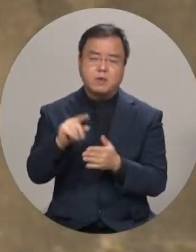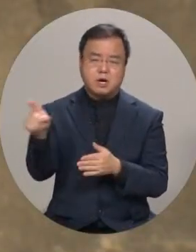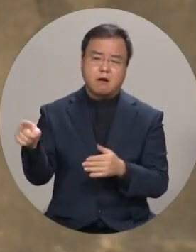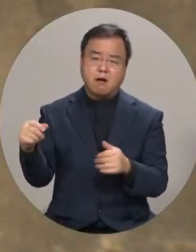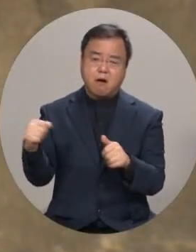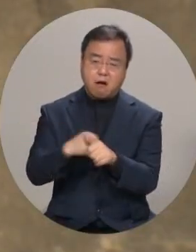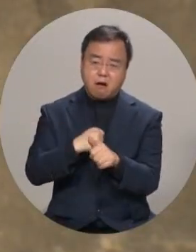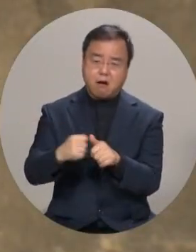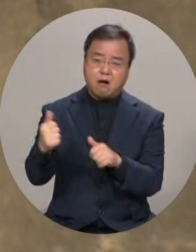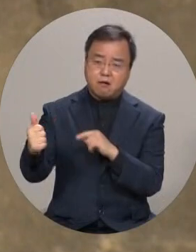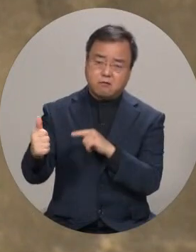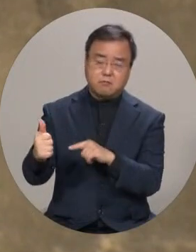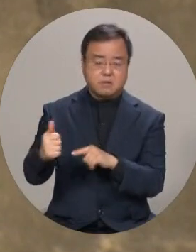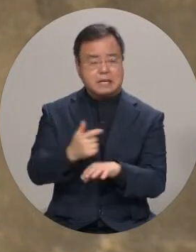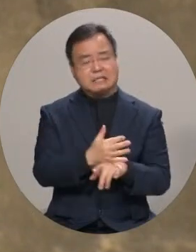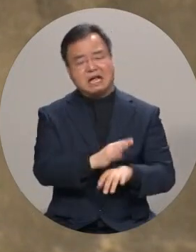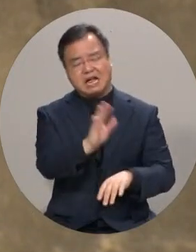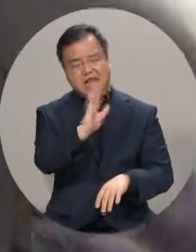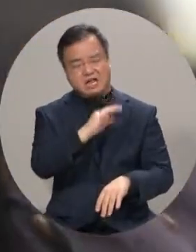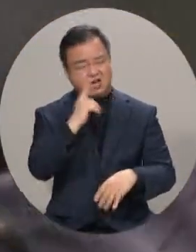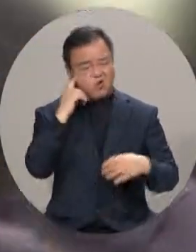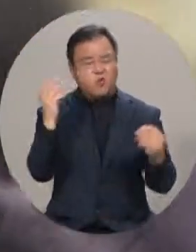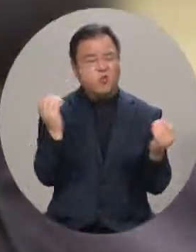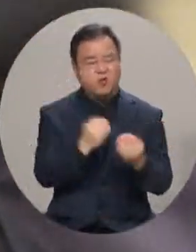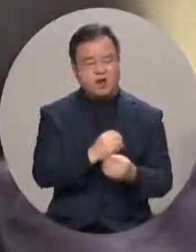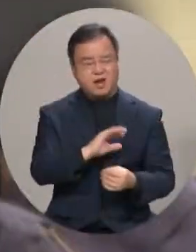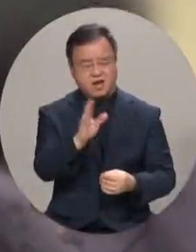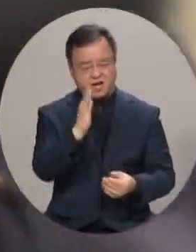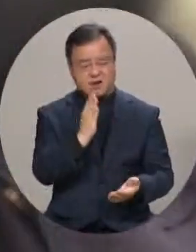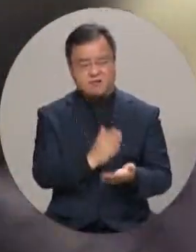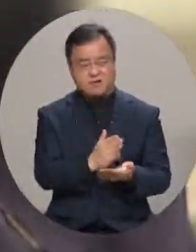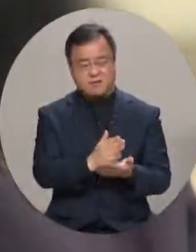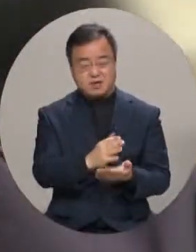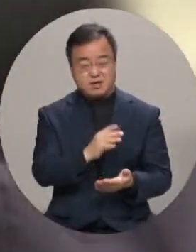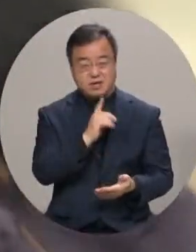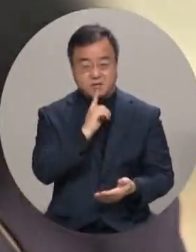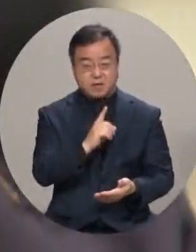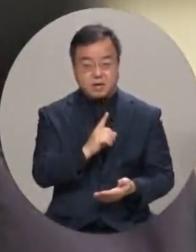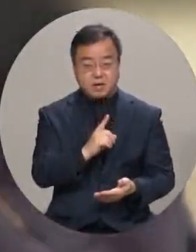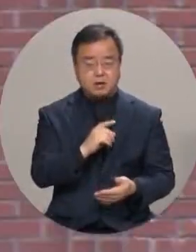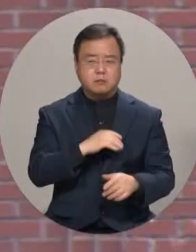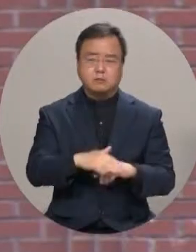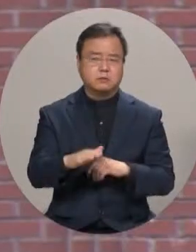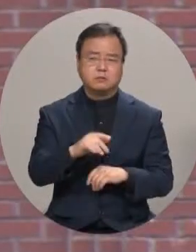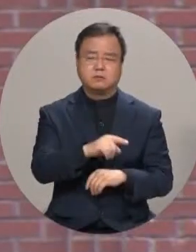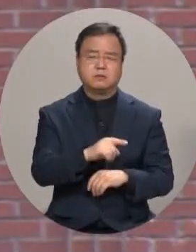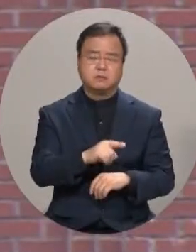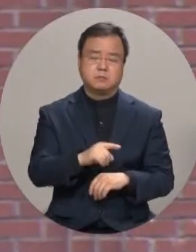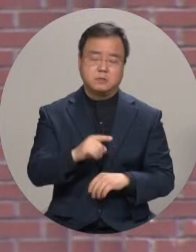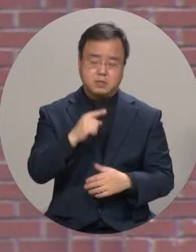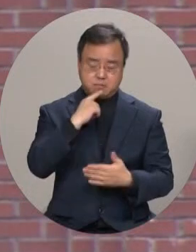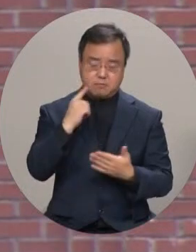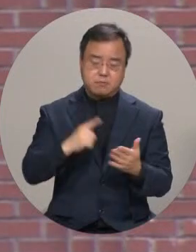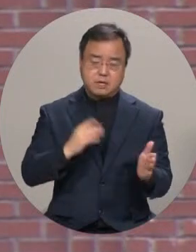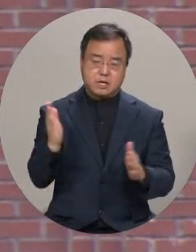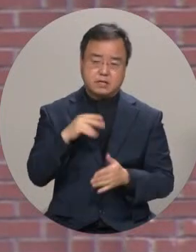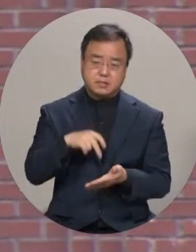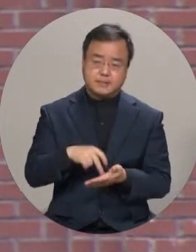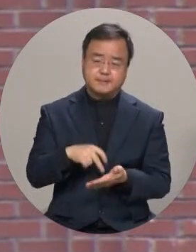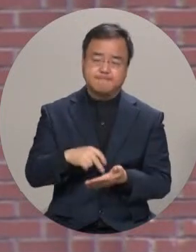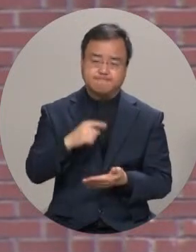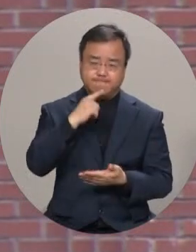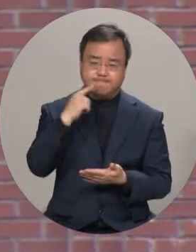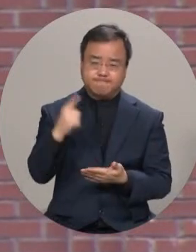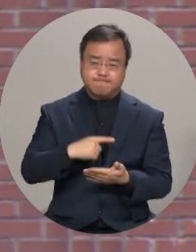장난이라는 이유로 또 그냥 뭐 오해라는 이유로 이런 행위들이 이루어지고 있는 거잖아요. 그렇기 때문에 피해 학생 입장에서 피해